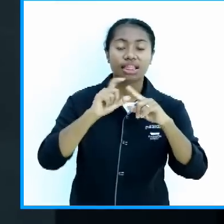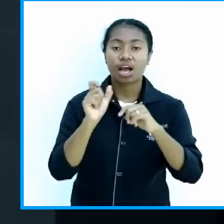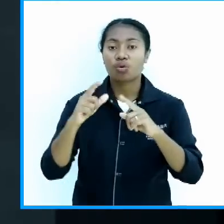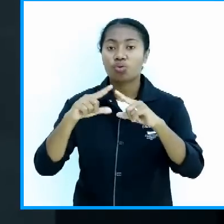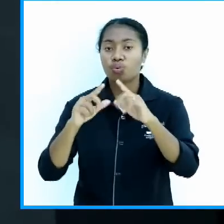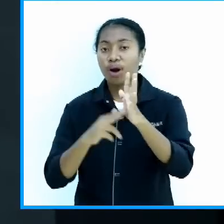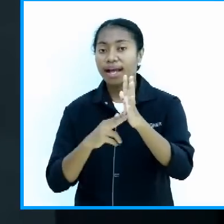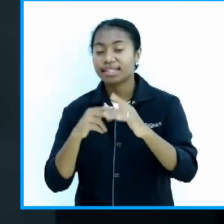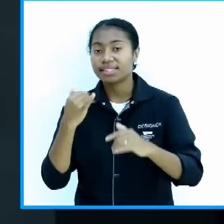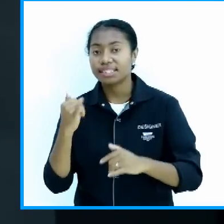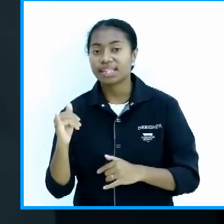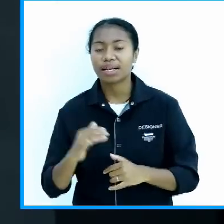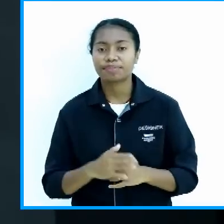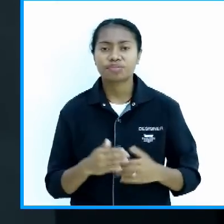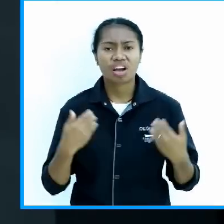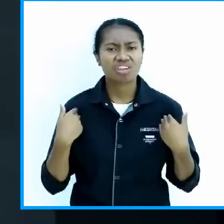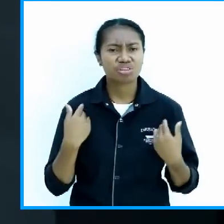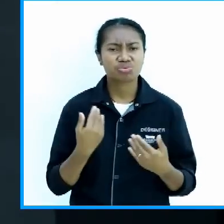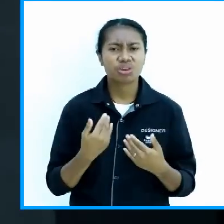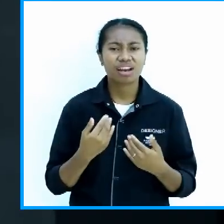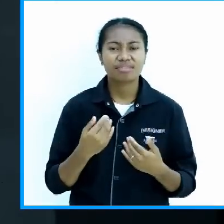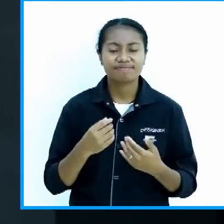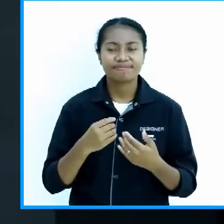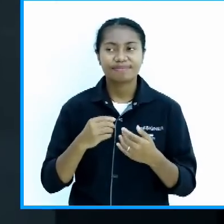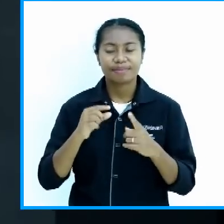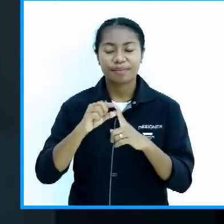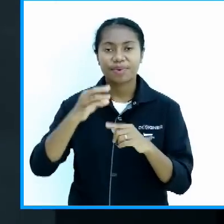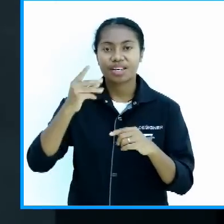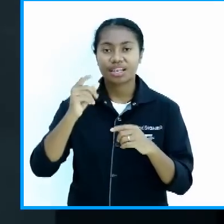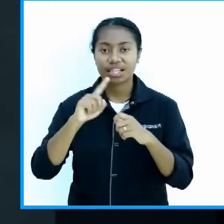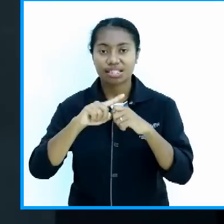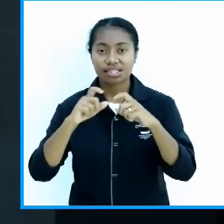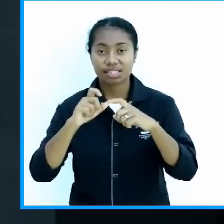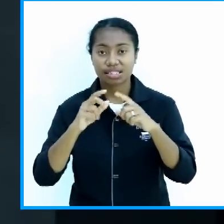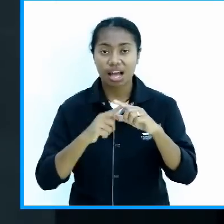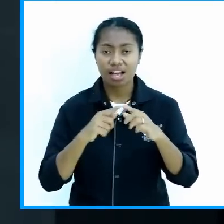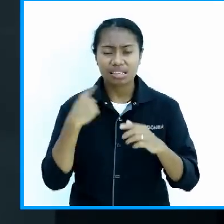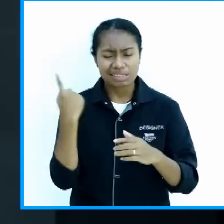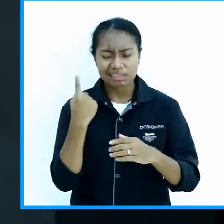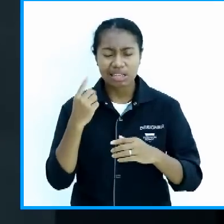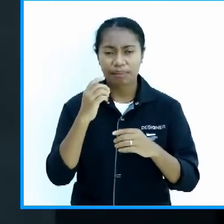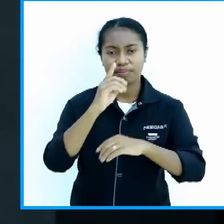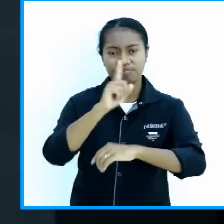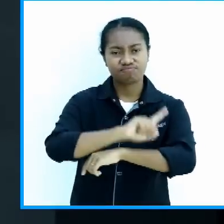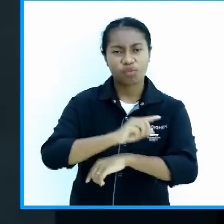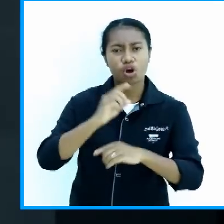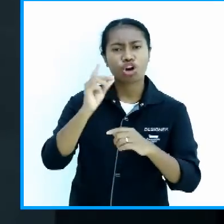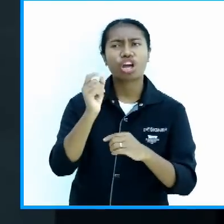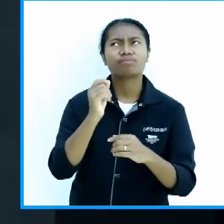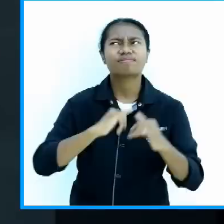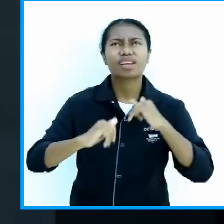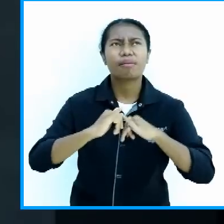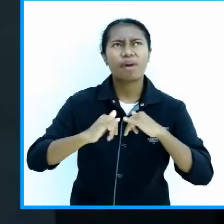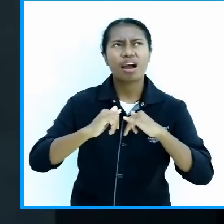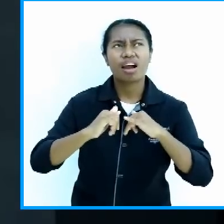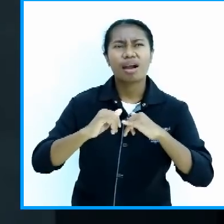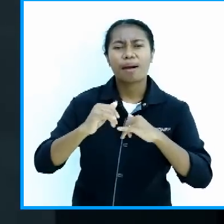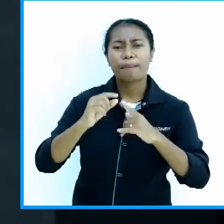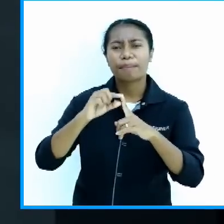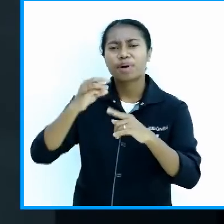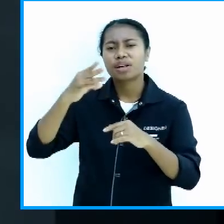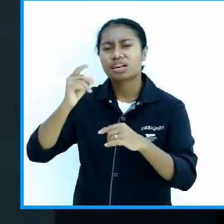dan lain-lain. Ada juga nanti pemeriksaan laboratorium rutin. Jadi semua itu akan dijaga sedemikian rupa sehingga